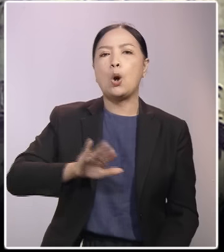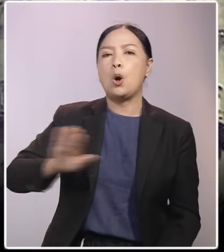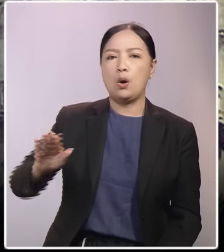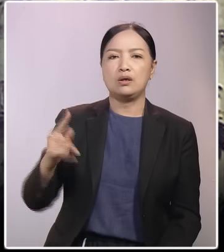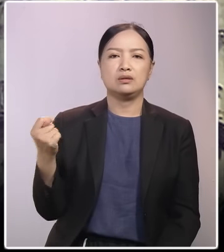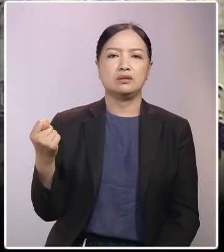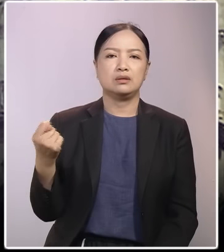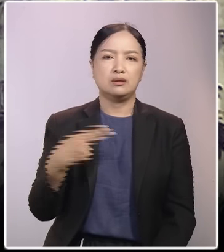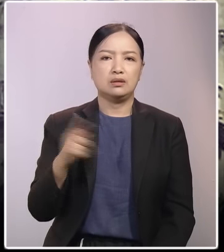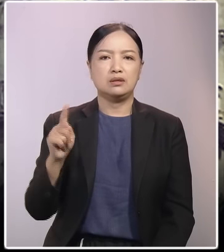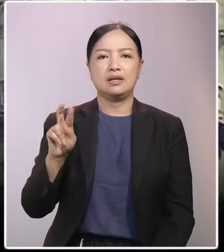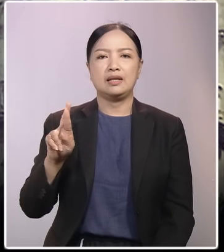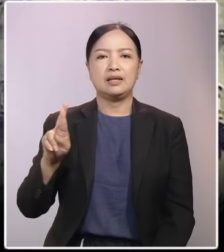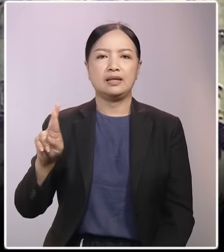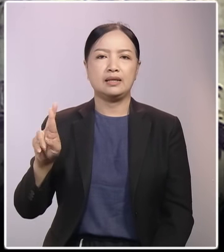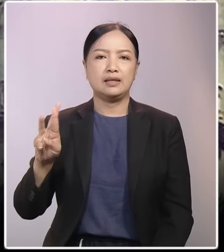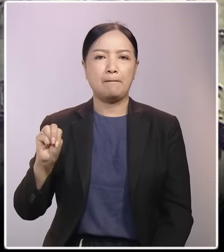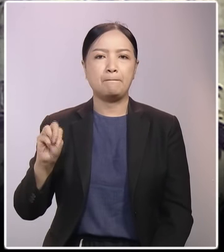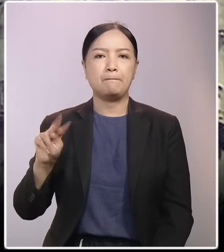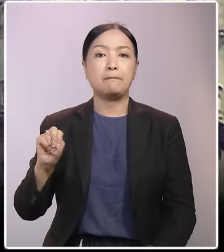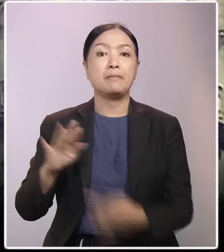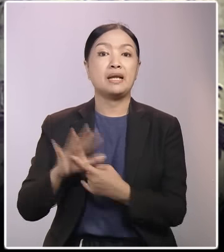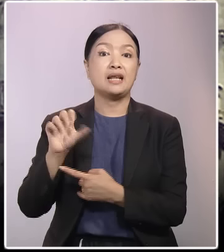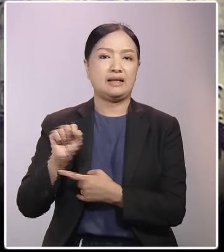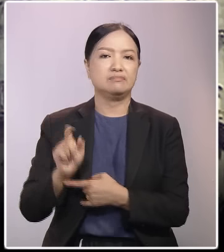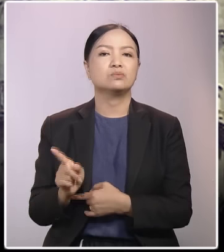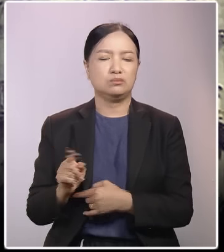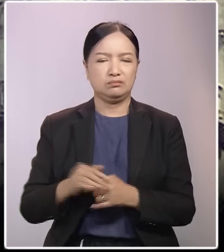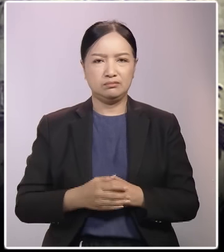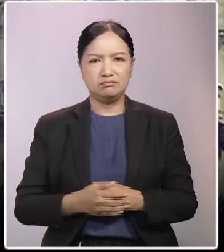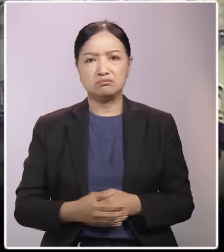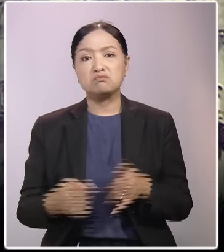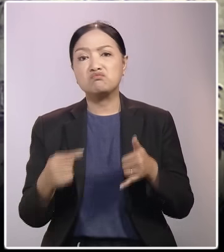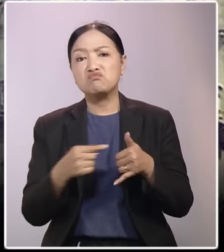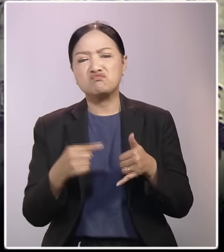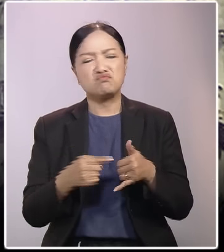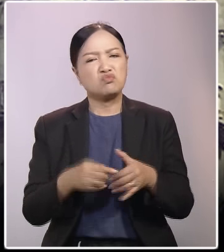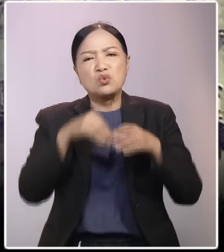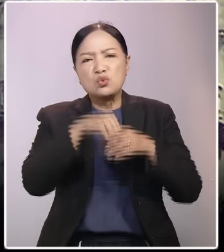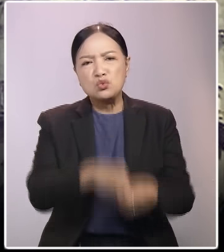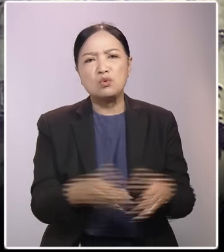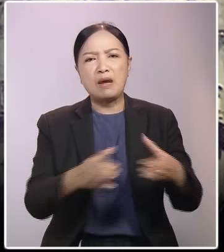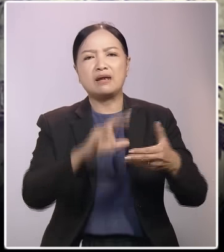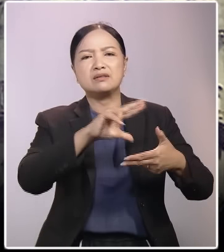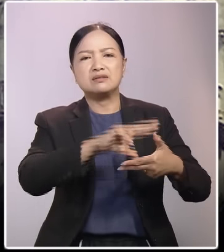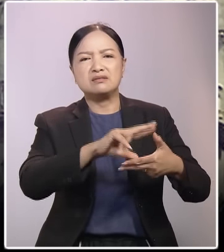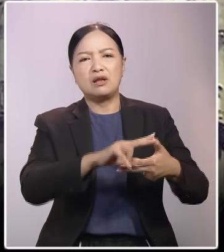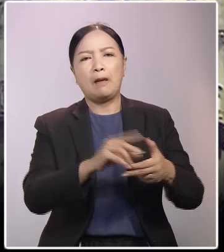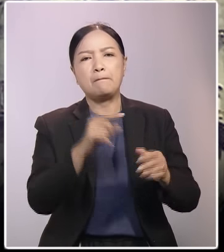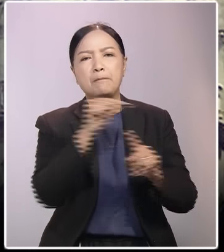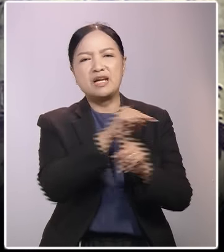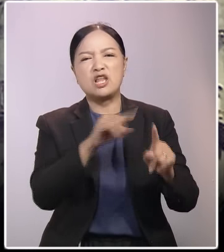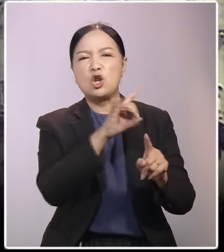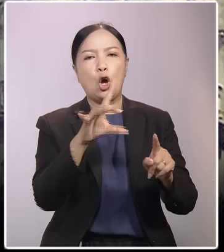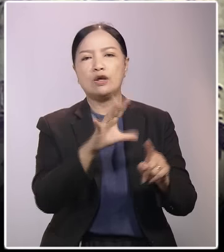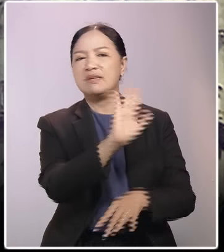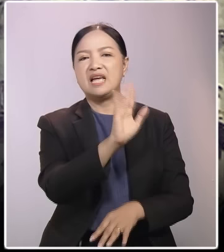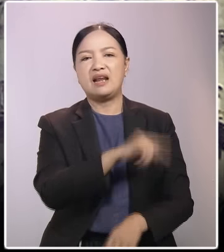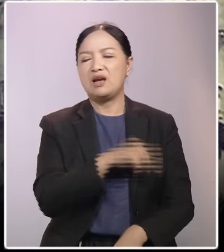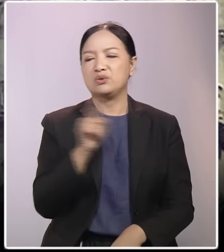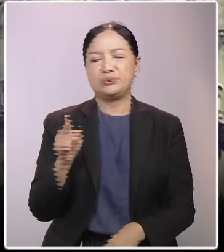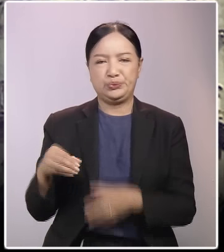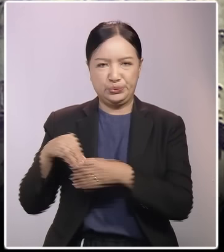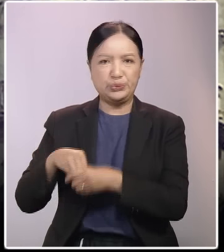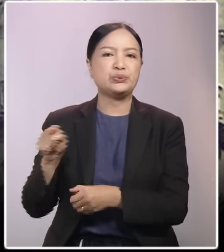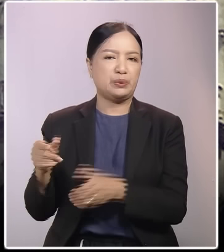ความแปลกๆเพราะฉะนั้นเนี่ยจะบอกว่าคุณธรรมนัสอยู่พลังประชารัฐเนี่ย 100%เป็นไปไม่ได้ละจับตาดูนะ